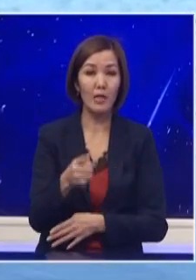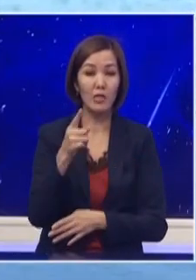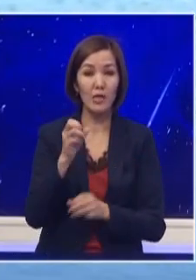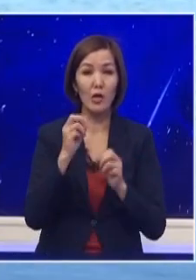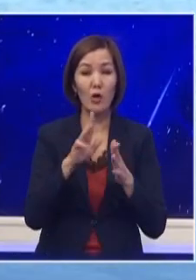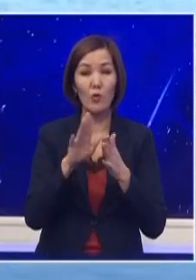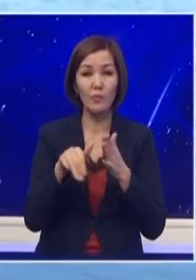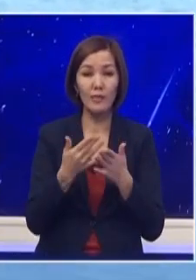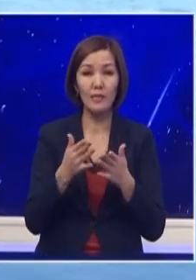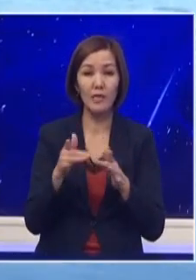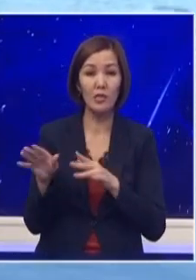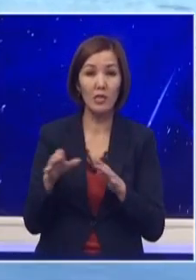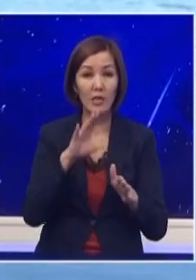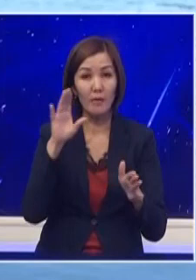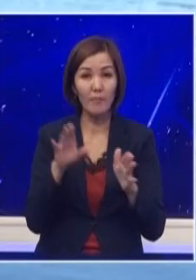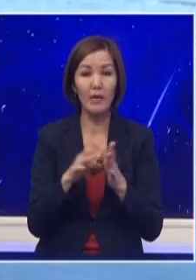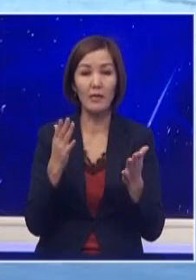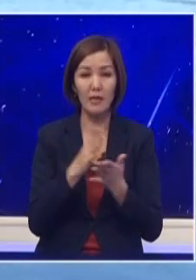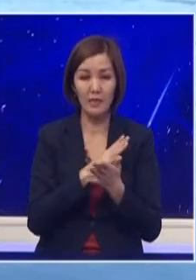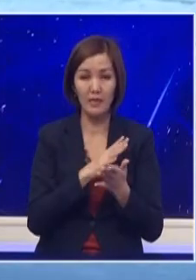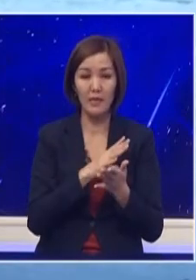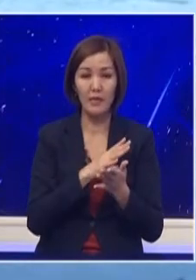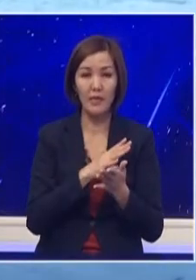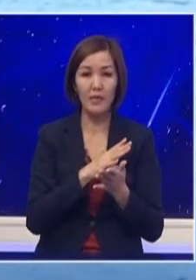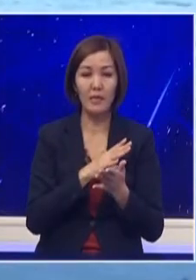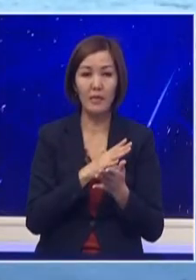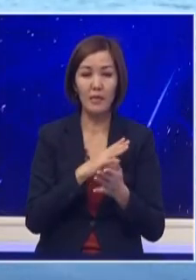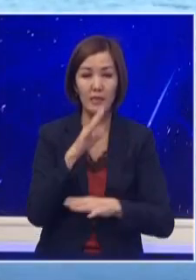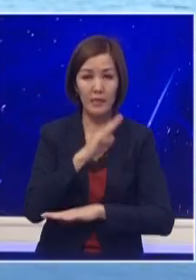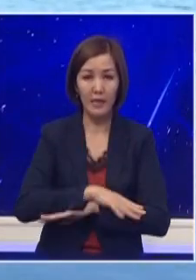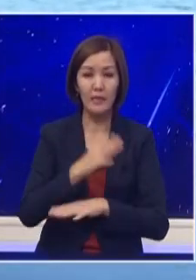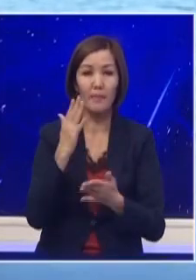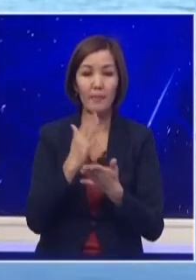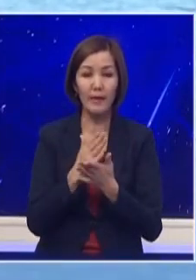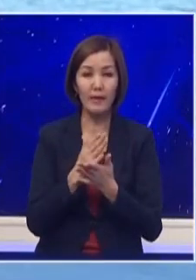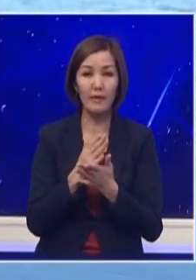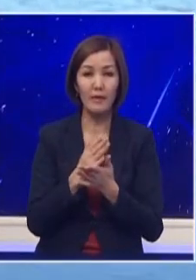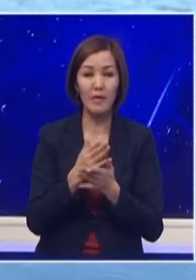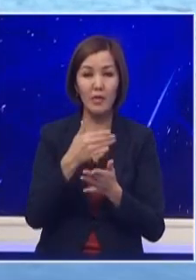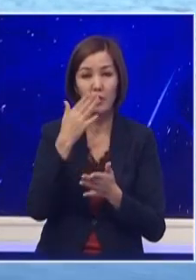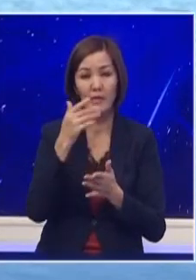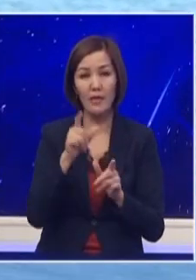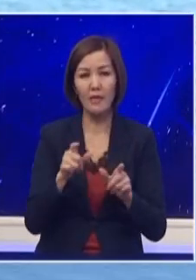қауіпсіздік шараларын сақтайды көбінесе, бірақ жазда адамдар көп болғанымен